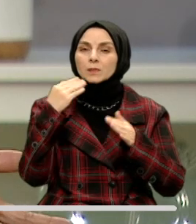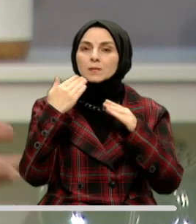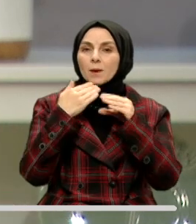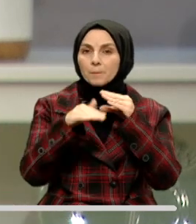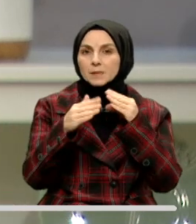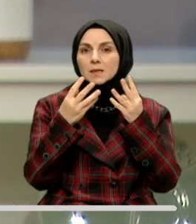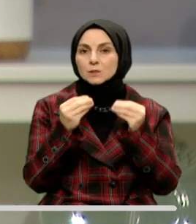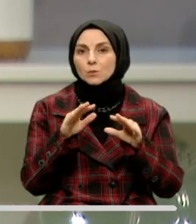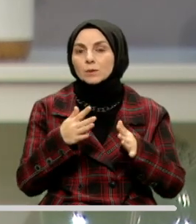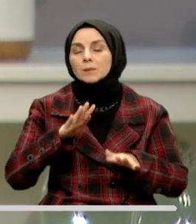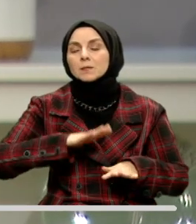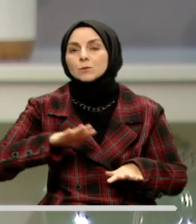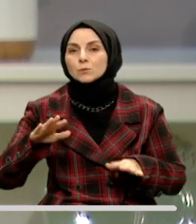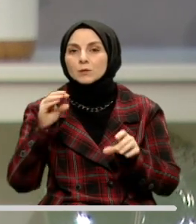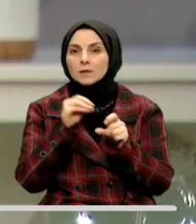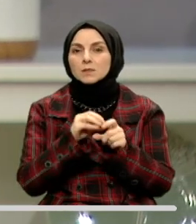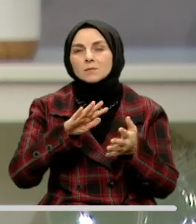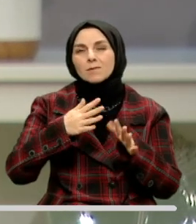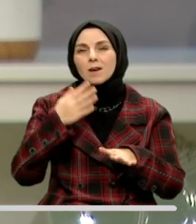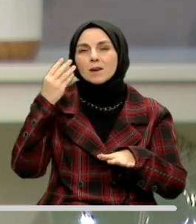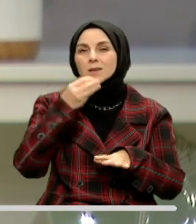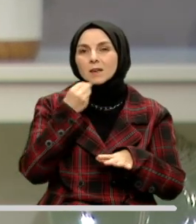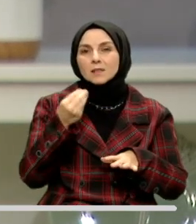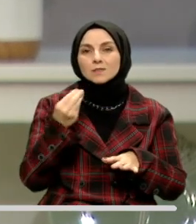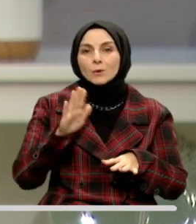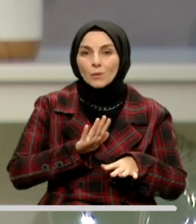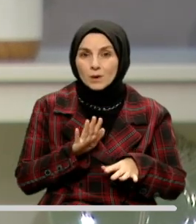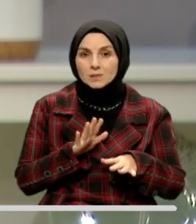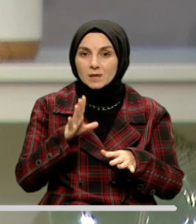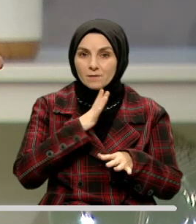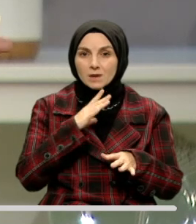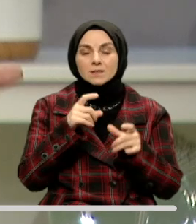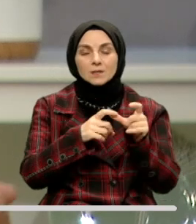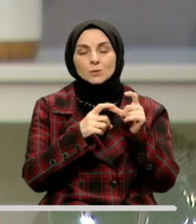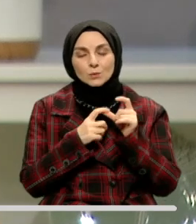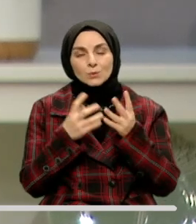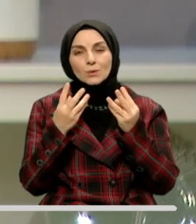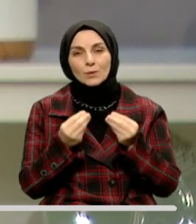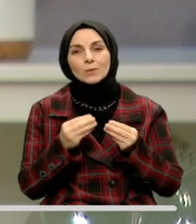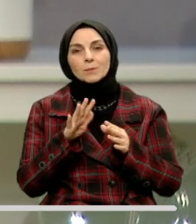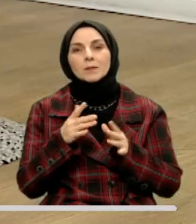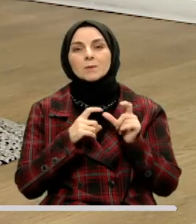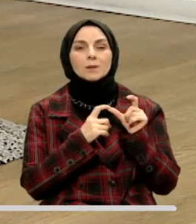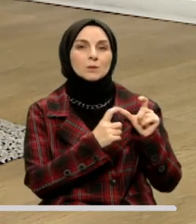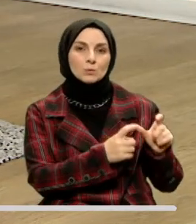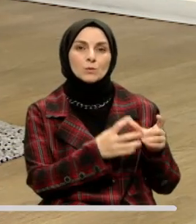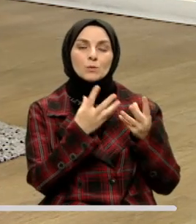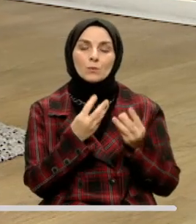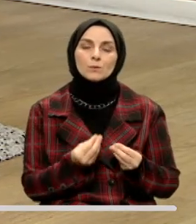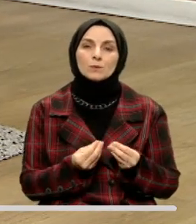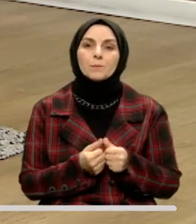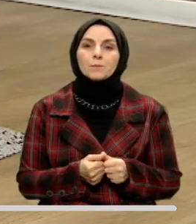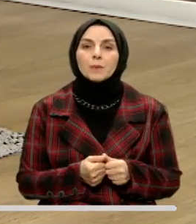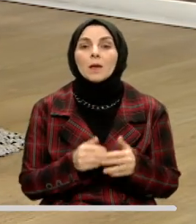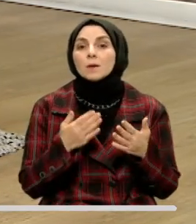çocuklarınız için gerekse genç yaşta izleyicilerimiz varsa gelen soruları ben büyük bir memnuniyetle hemen Tuba Hanım'a iletiyor olacağım. Peki Tuba Hanımcığım